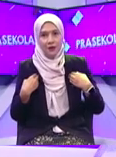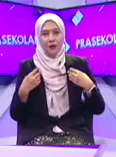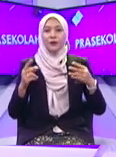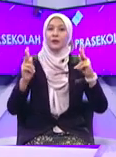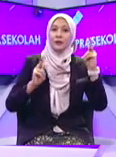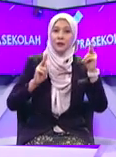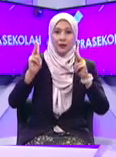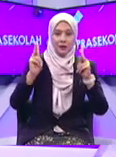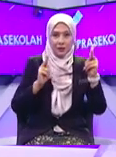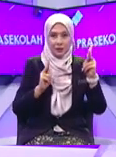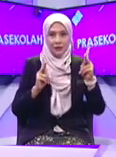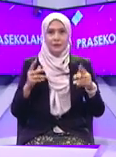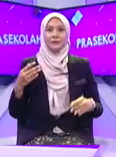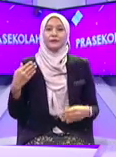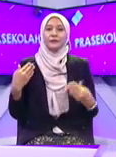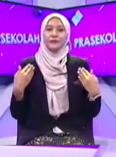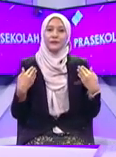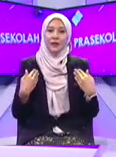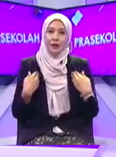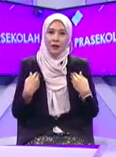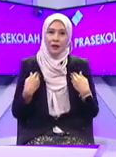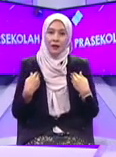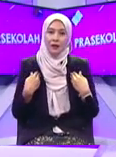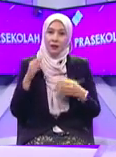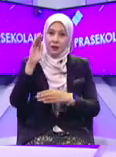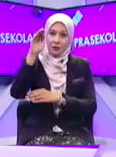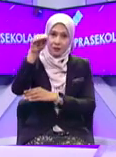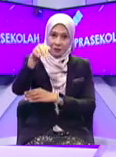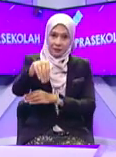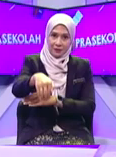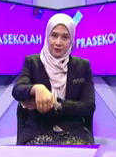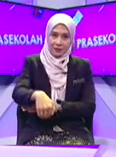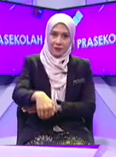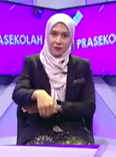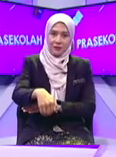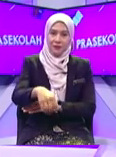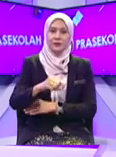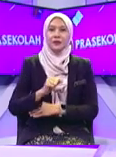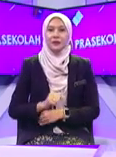kereta kita ada kapal korek kan Cikgu Namun